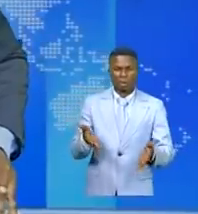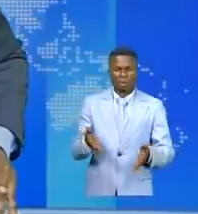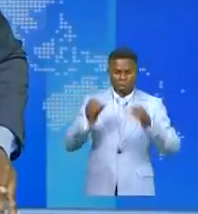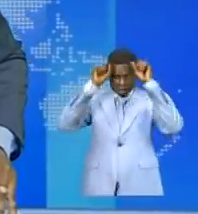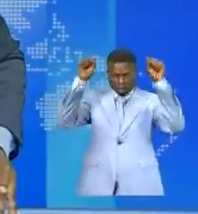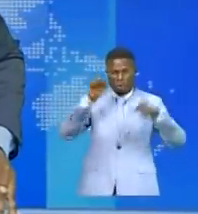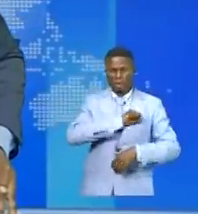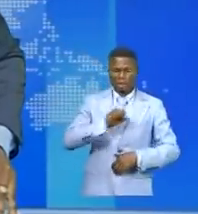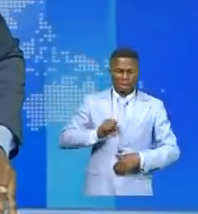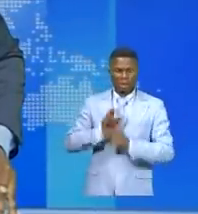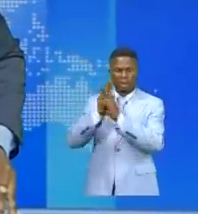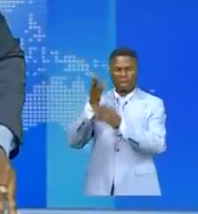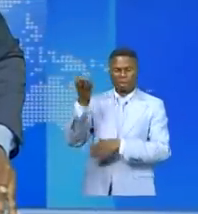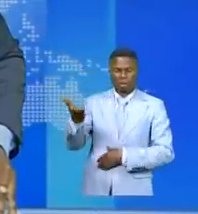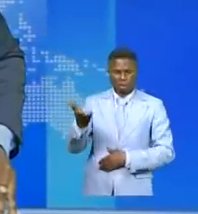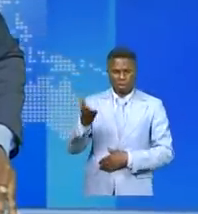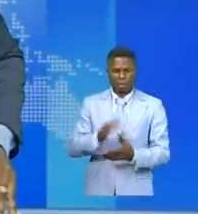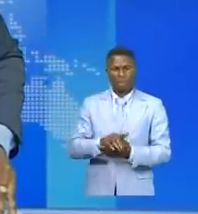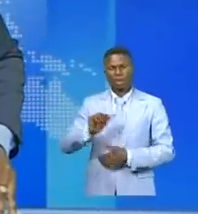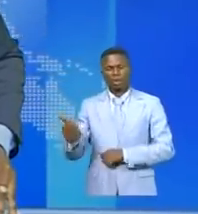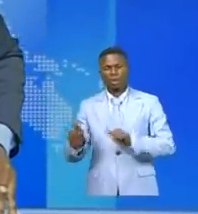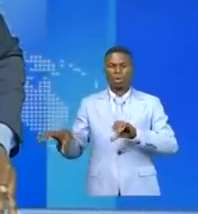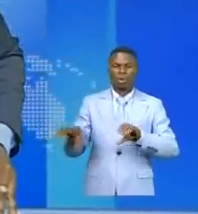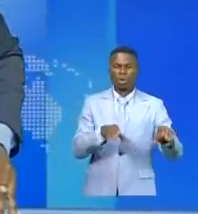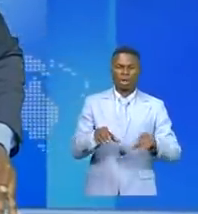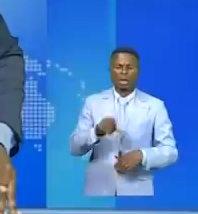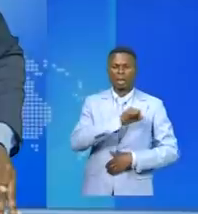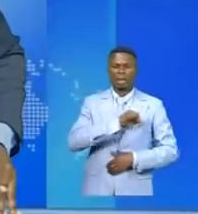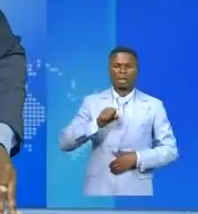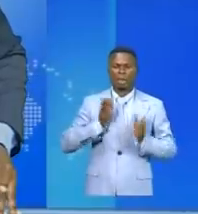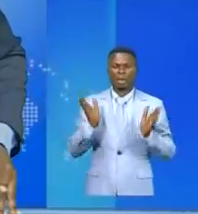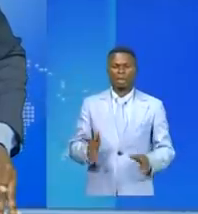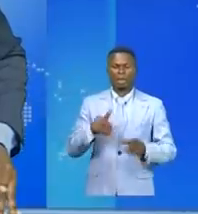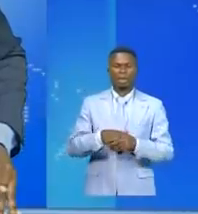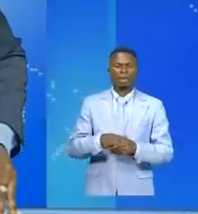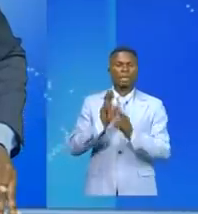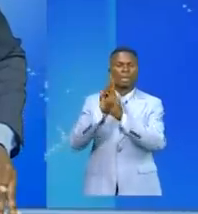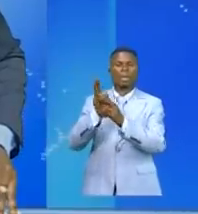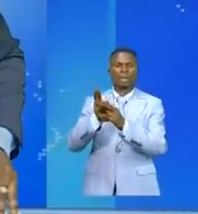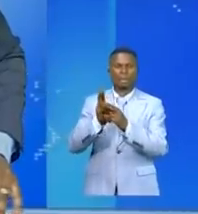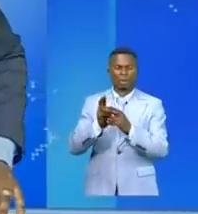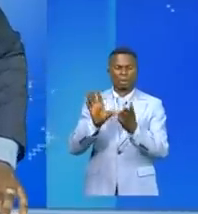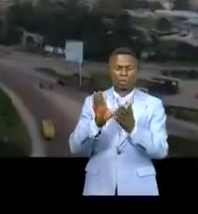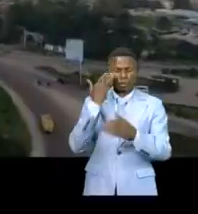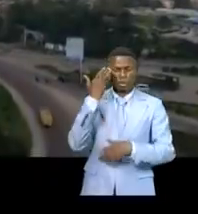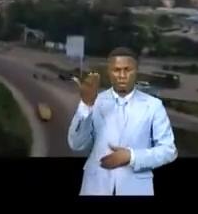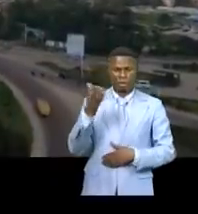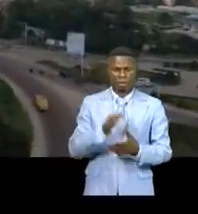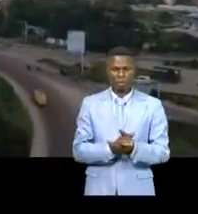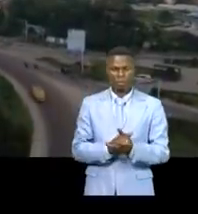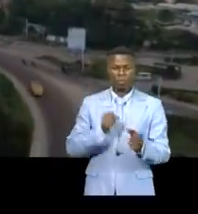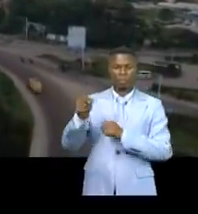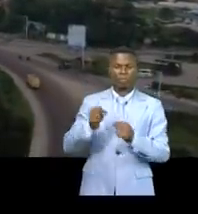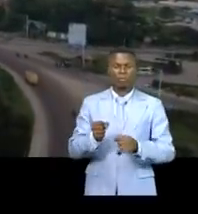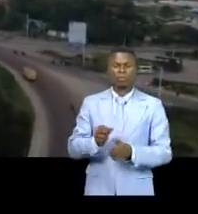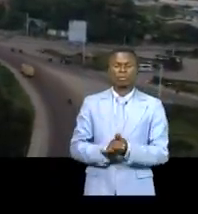du Sénat, Modeste Bahati. D'autres activités à la Chambre haute à travers ses comptes rendus des Sandrine Nyangui. Suivez. Lutte contre le